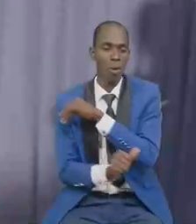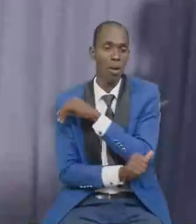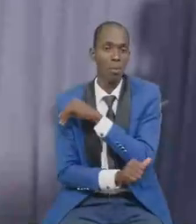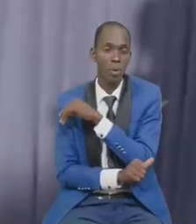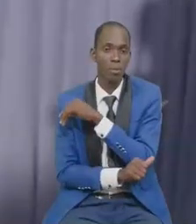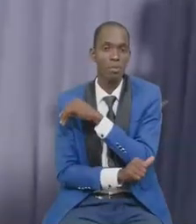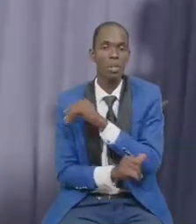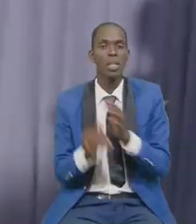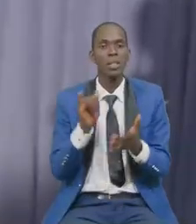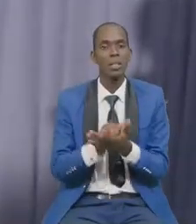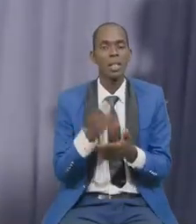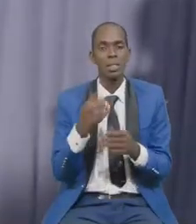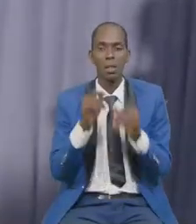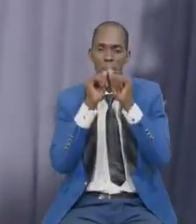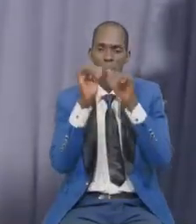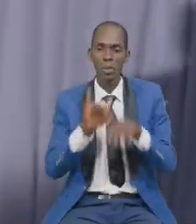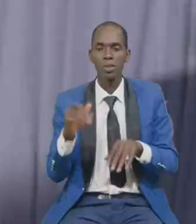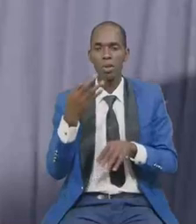Afin que la bénédiction d'Abraham